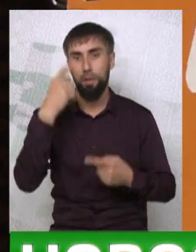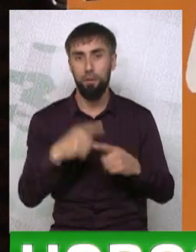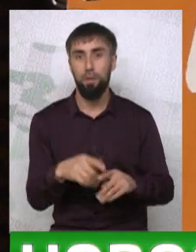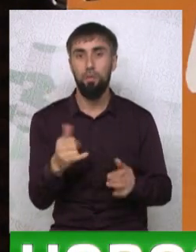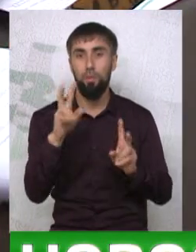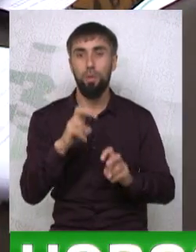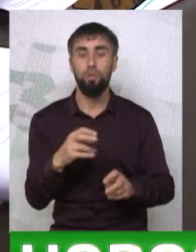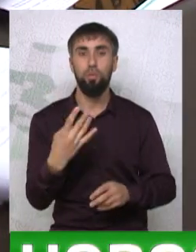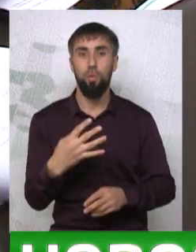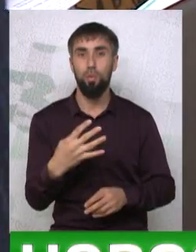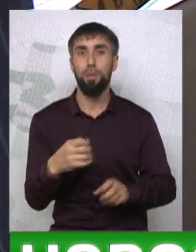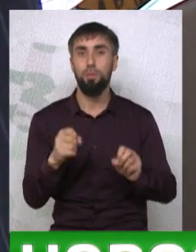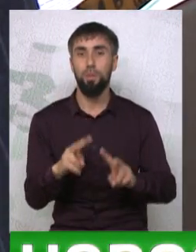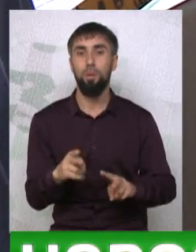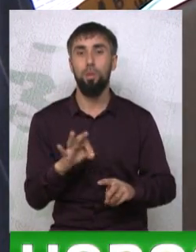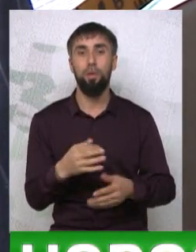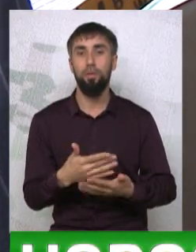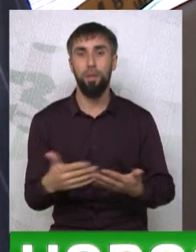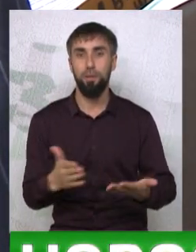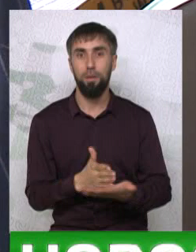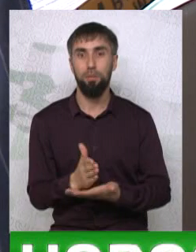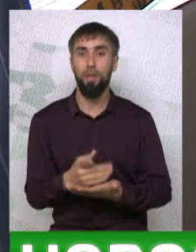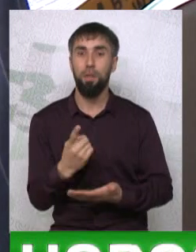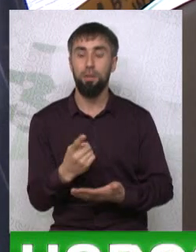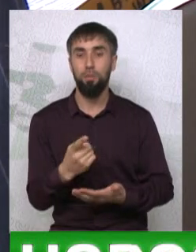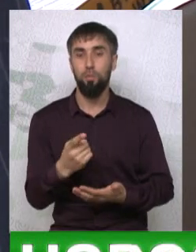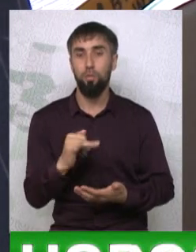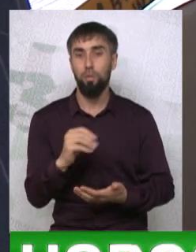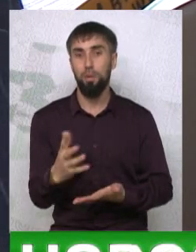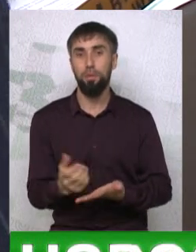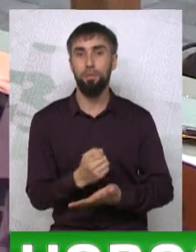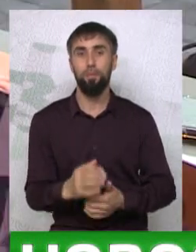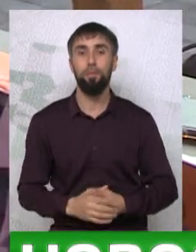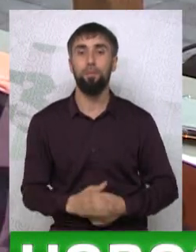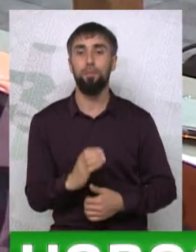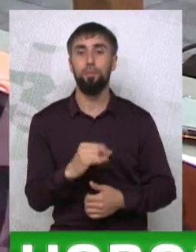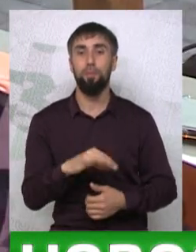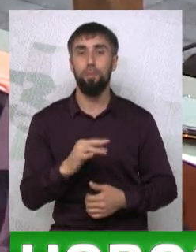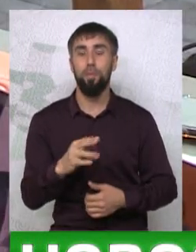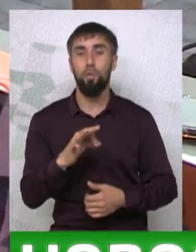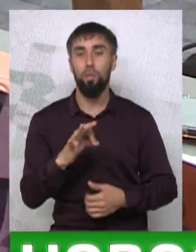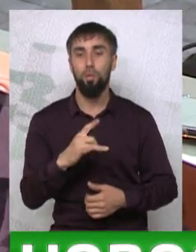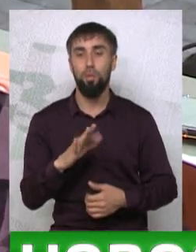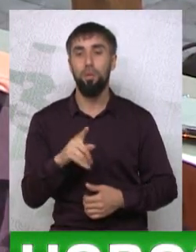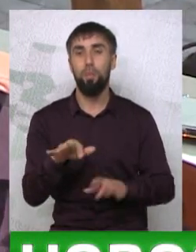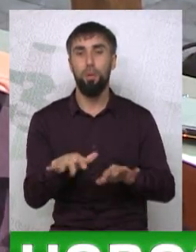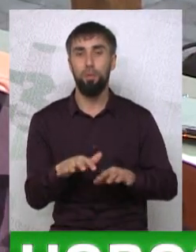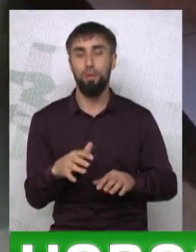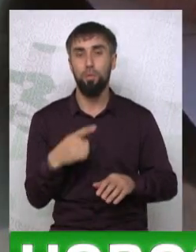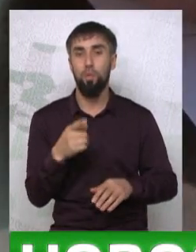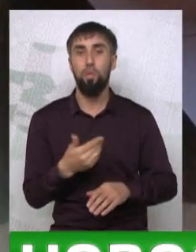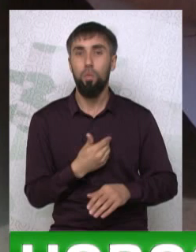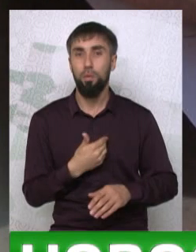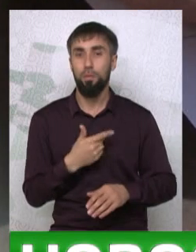Сейчас в поисках 40 специалистов по всем предметам. И одного, кажется, уже нашли. Сулейман Аздуев по профессии программист.